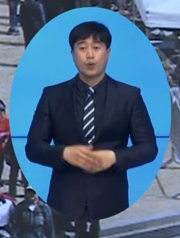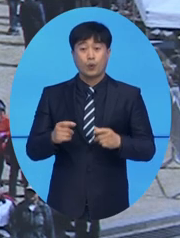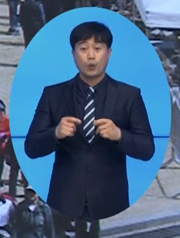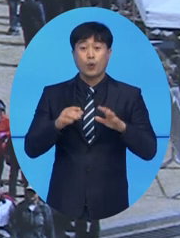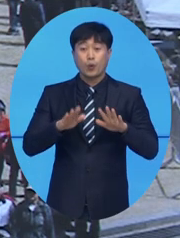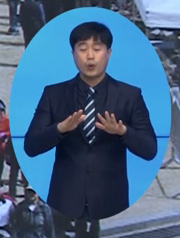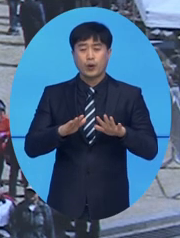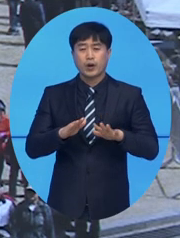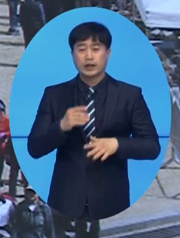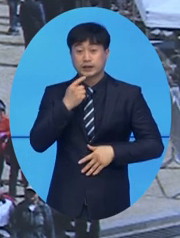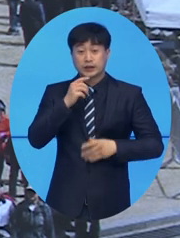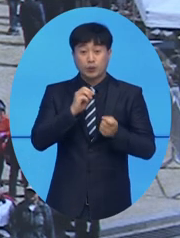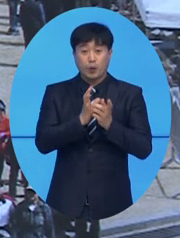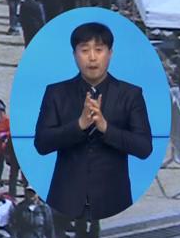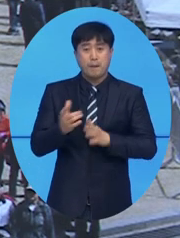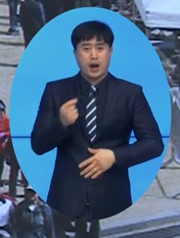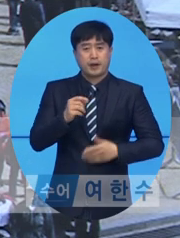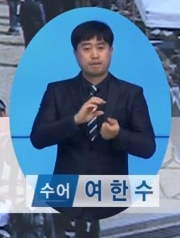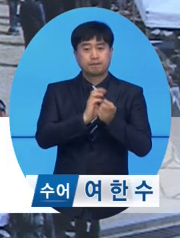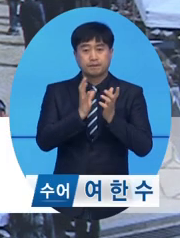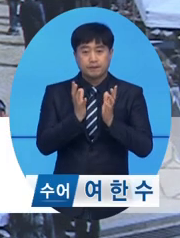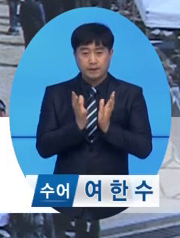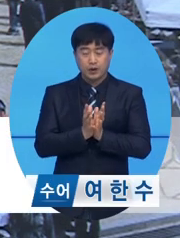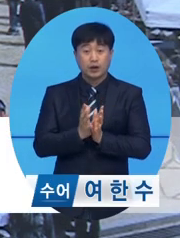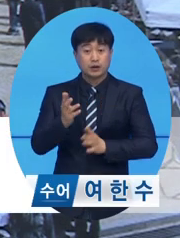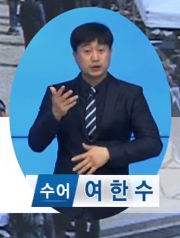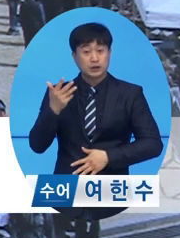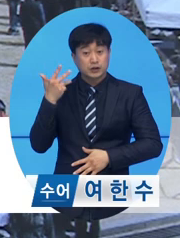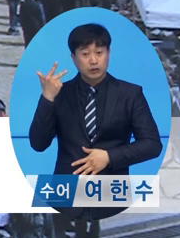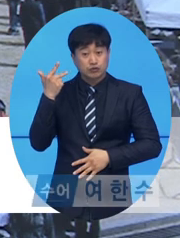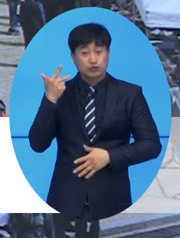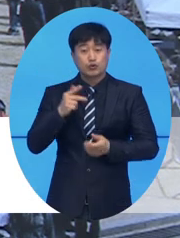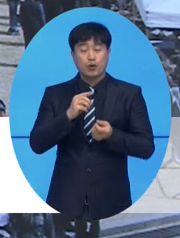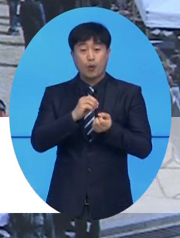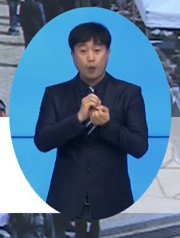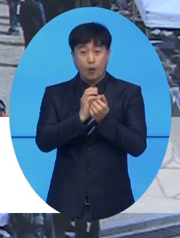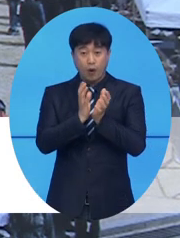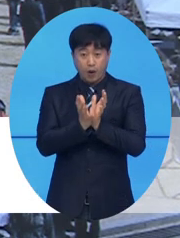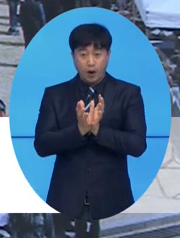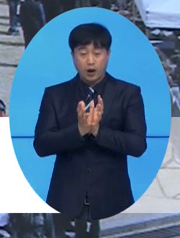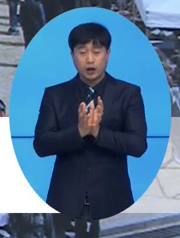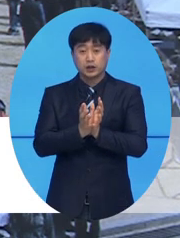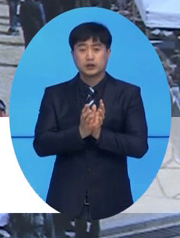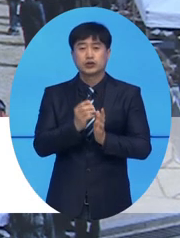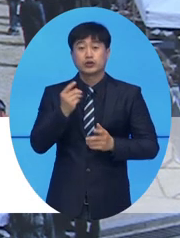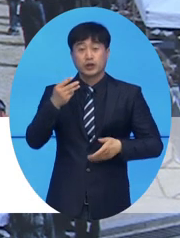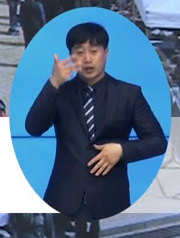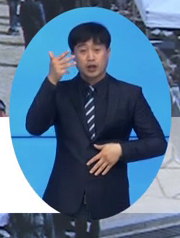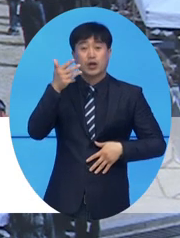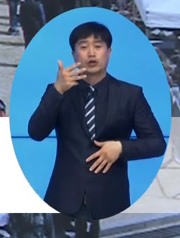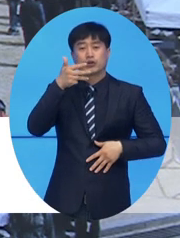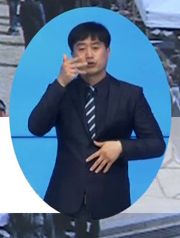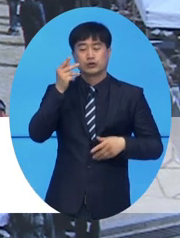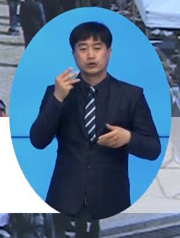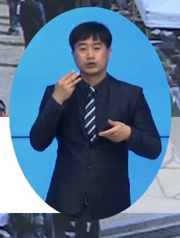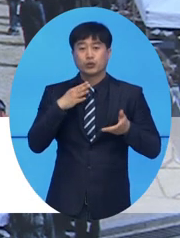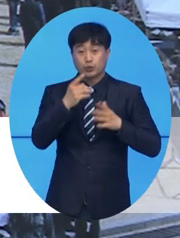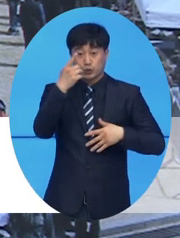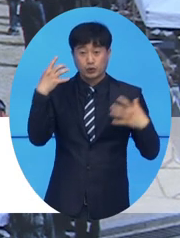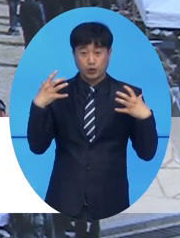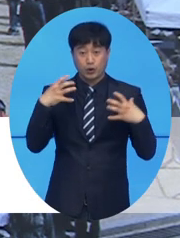올해 벚꽃은 유난히 빨리 찾아왔죠. 지난 주말 벚꽃이 만개한 옛 경기도청사 잔디마당에서 플리마켓이